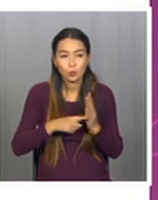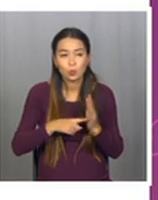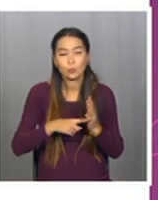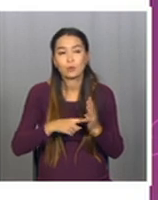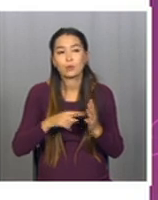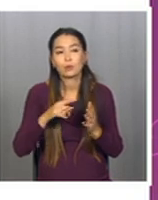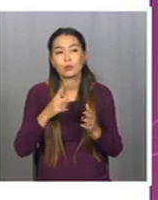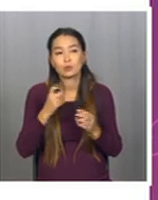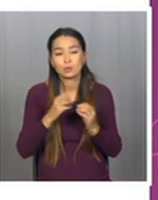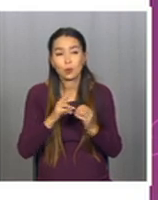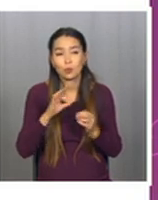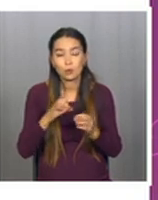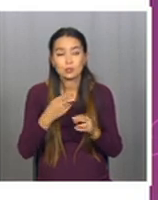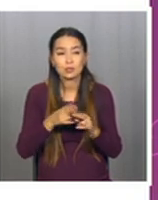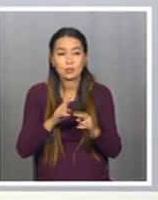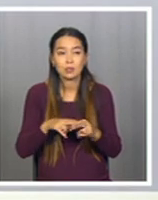осы жерден көруімізге болады.